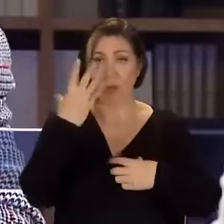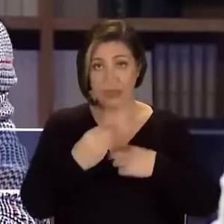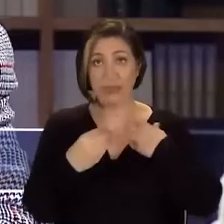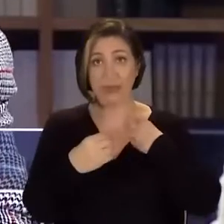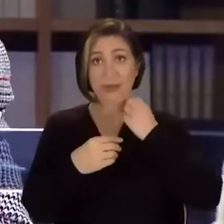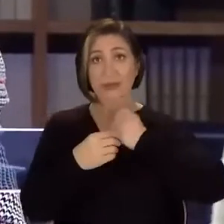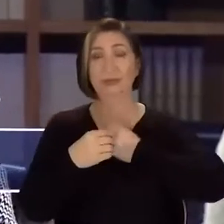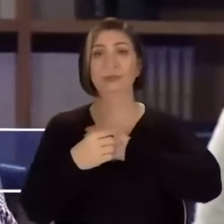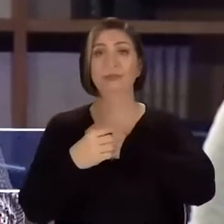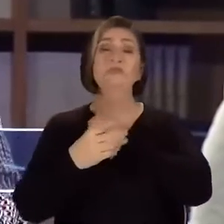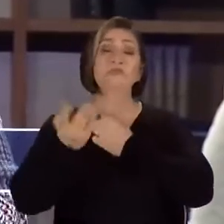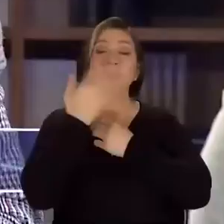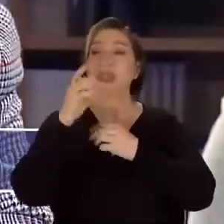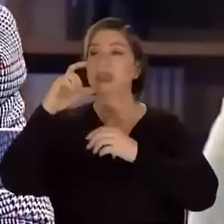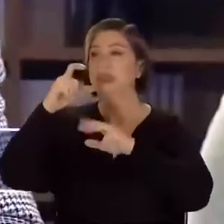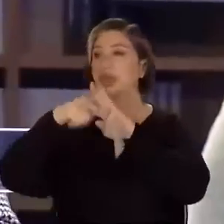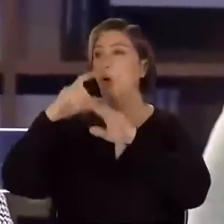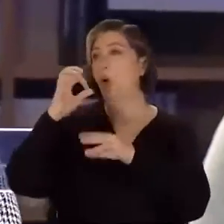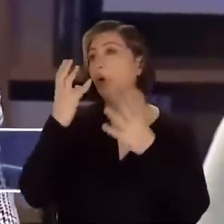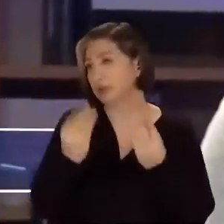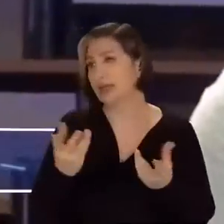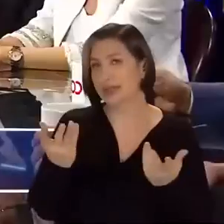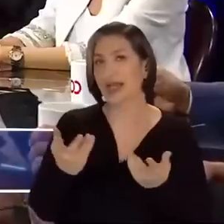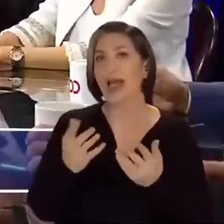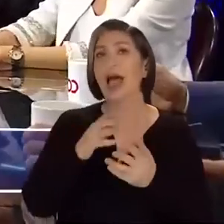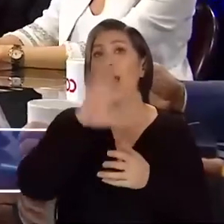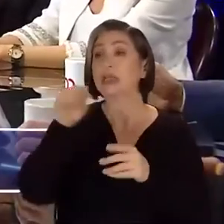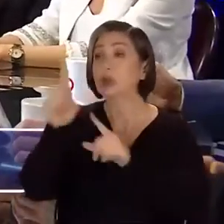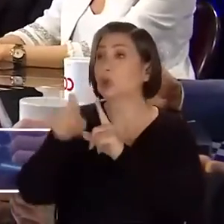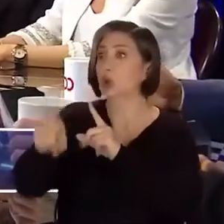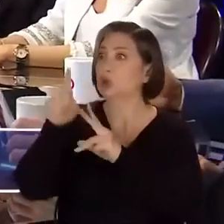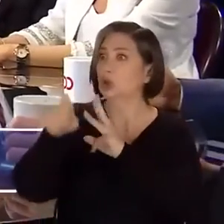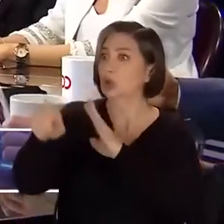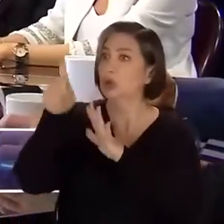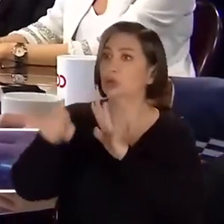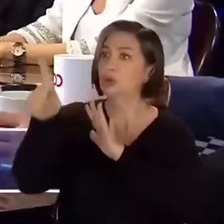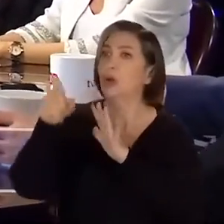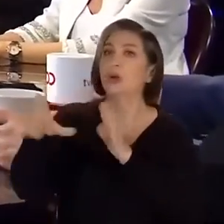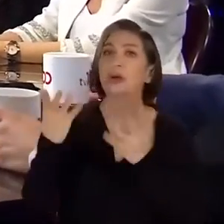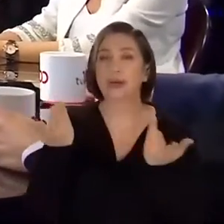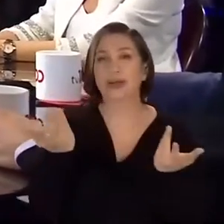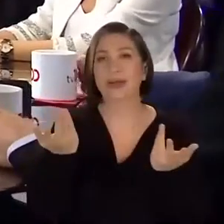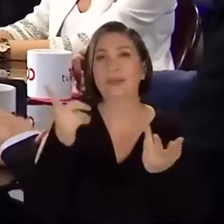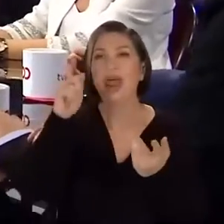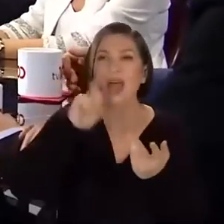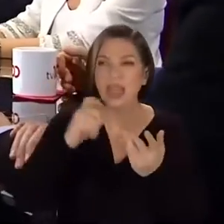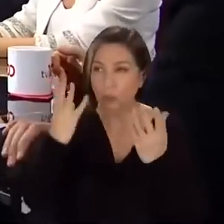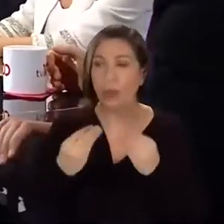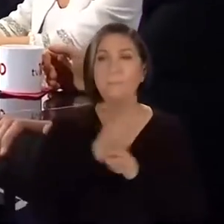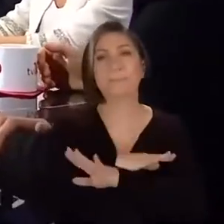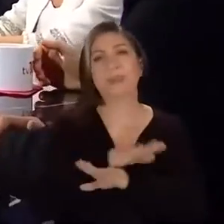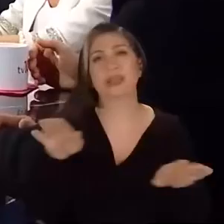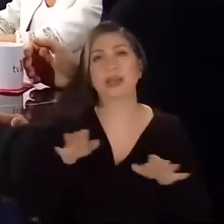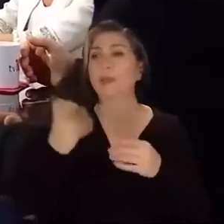bir CEO olsaydı bu. Evet, her gün ona sorulacaktı bir şimdi. Bir rezalet ortaya çıksaydı. Eyvah, bitti.